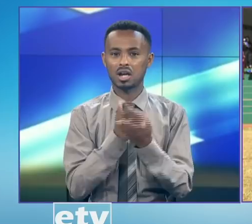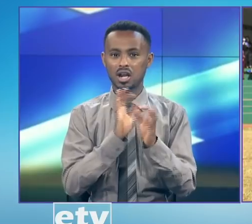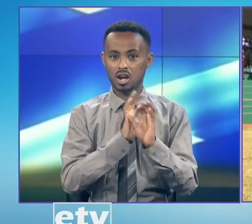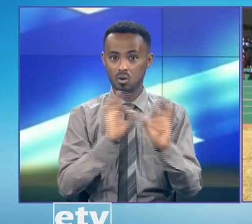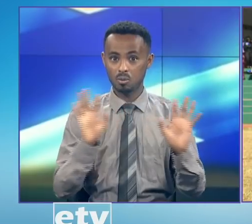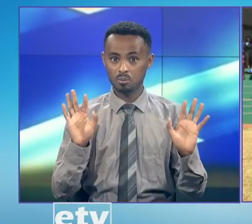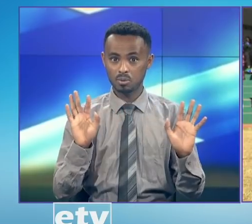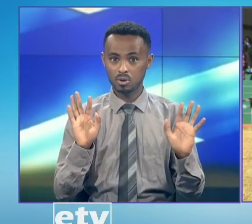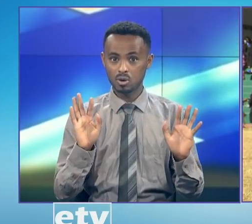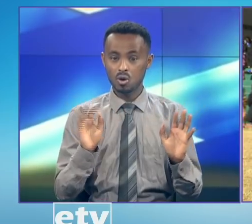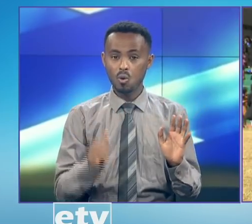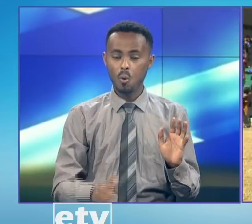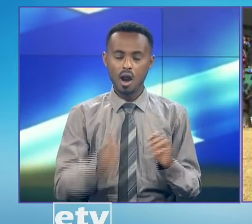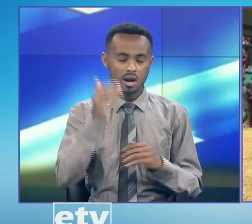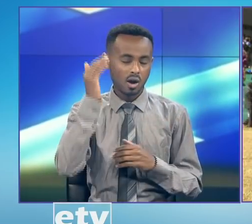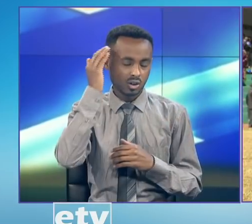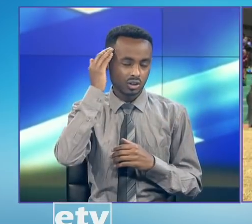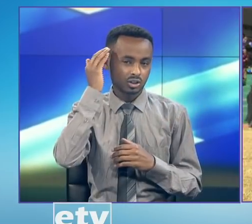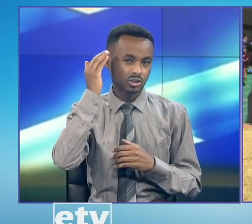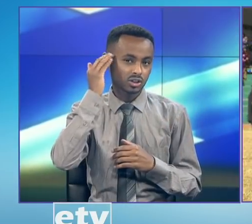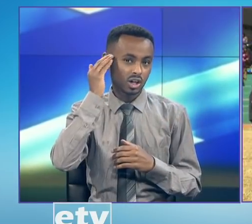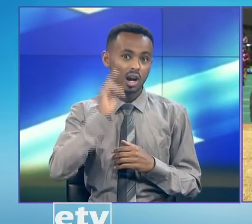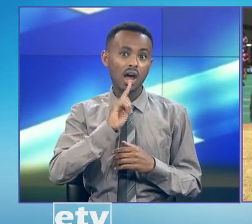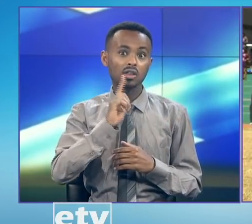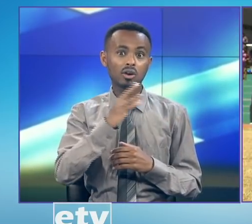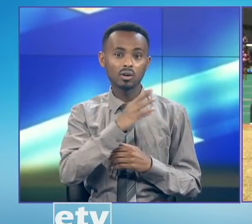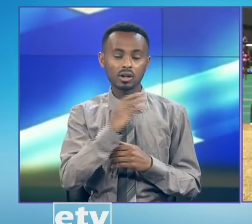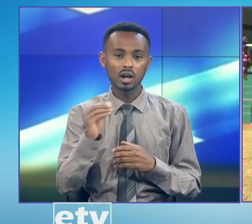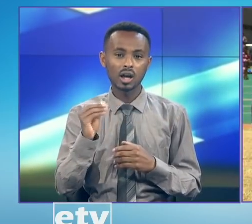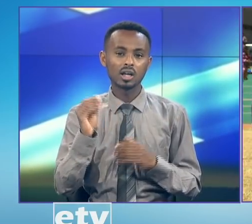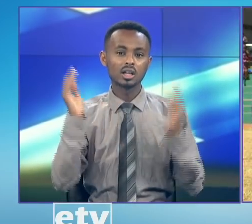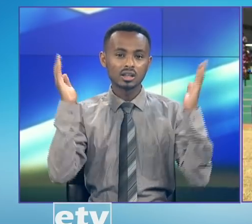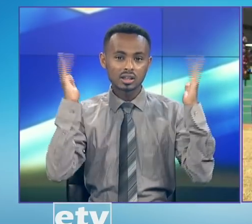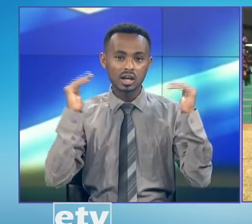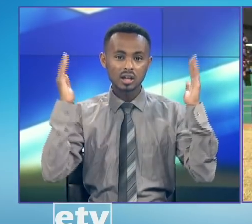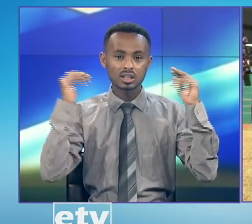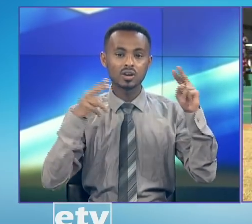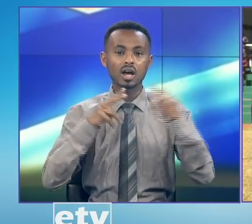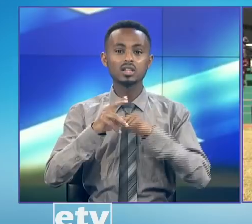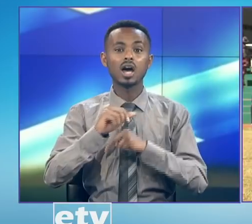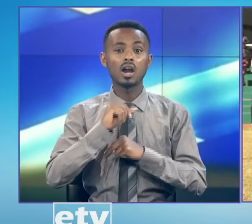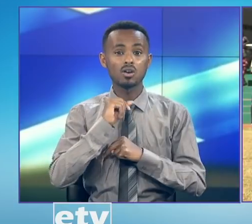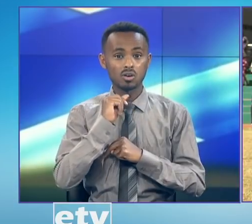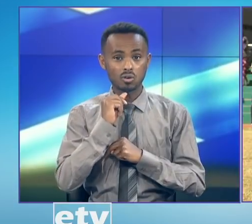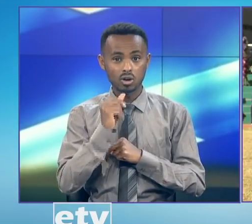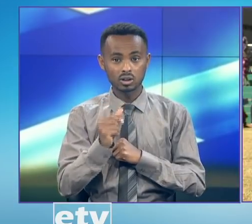የለውም። ዋናው ጭንቅላት ነውና ተስፋ ሳንቆርጥ